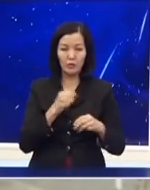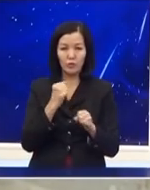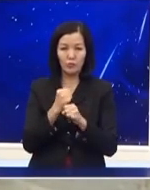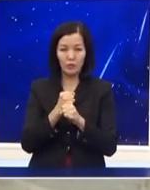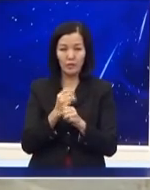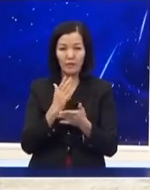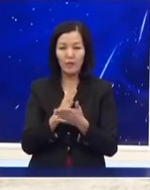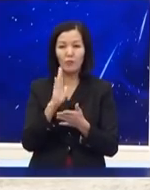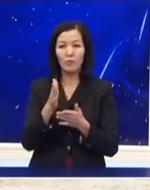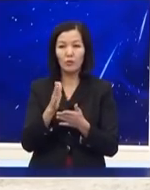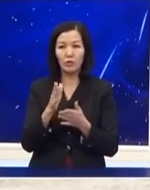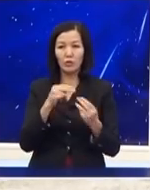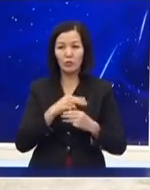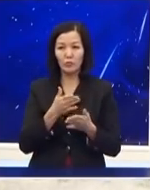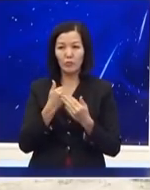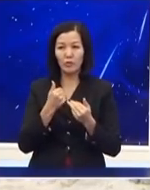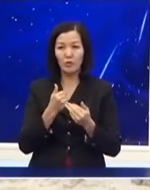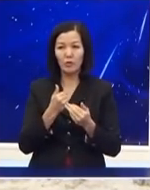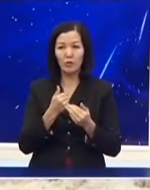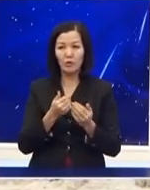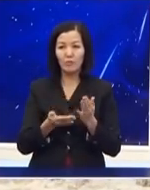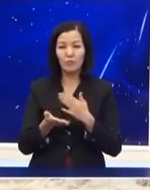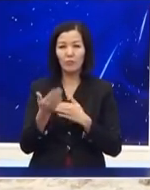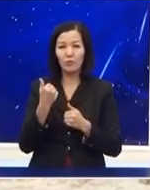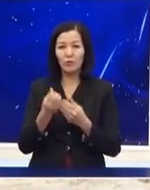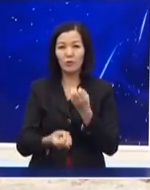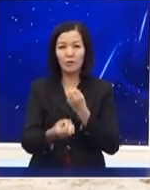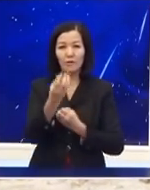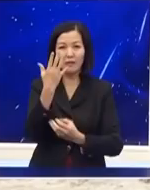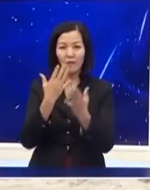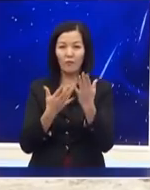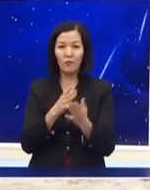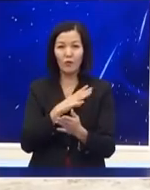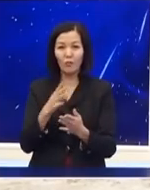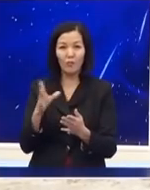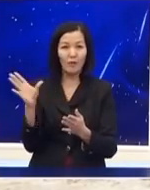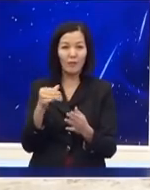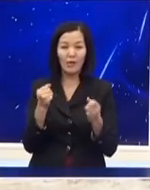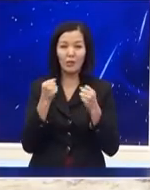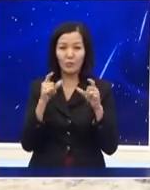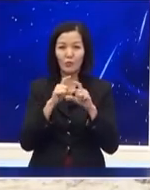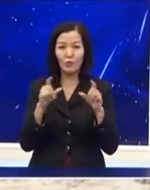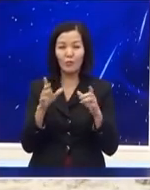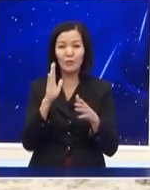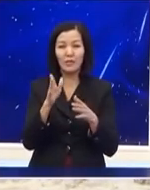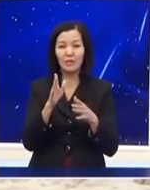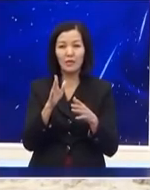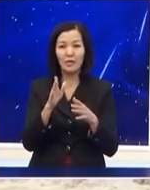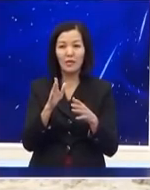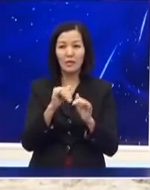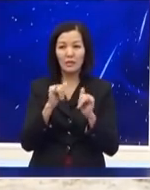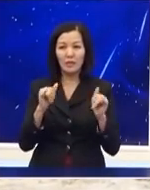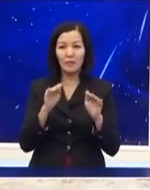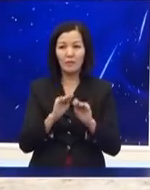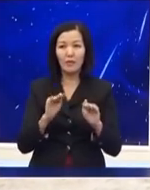Бұдан кейін де жұмыс болады. Бұрын бұл жерде светофор болмайды деп ойлағанбыз. Светофор да келіп жатыр. Бәрі бар, спорт комплекс бар. Ертең Аллаға бұйырса, осы жерде